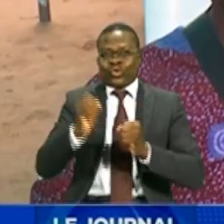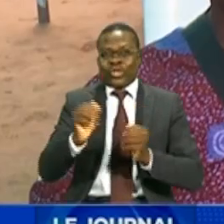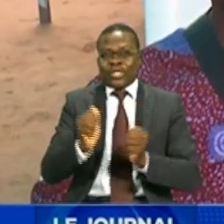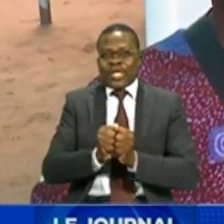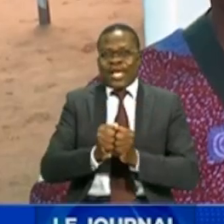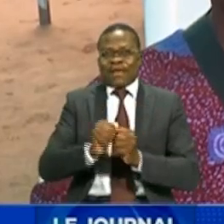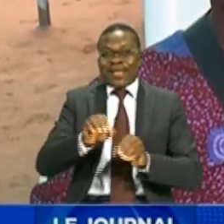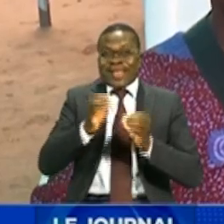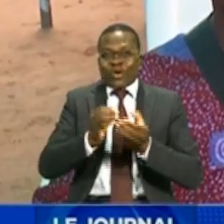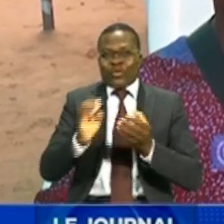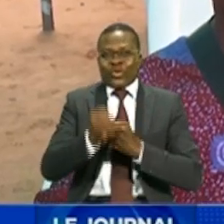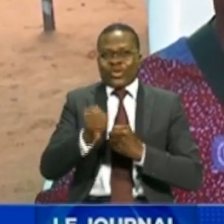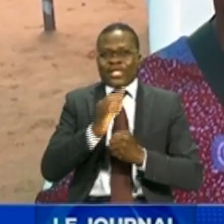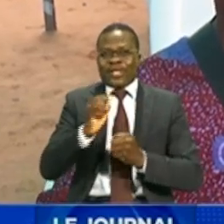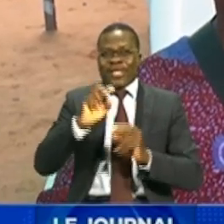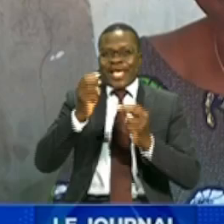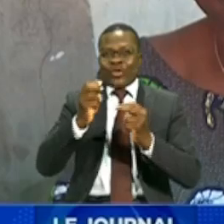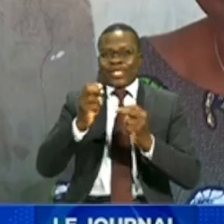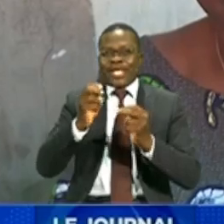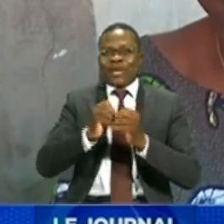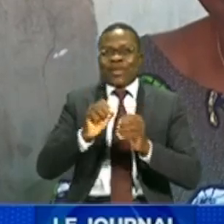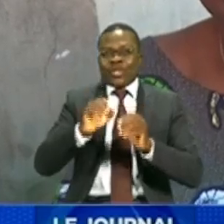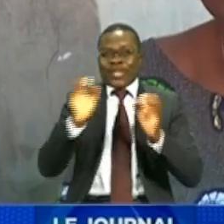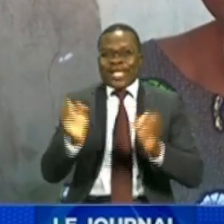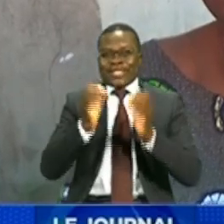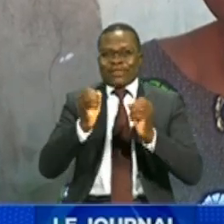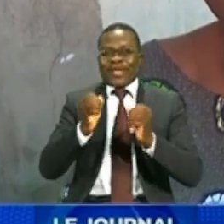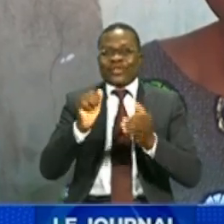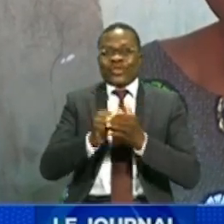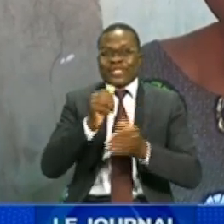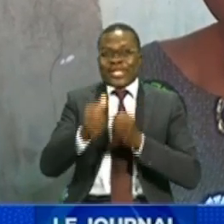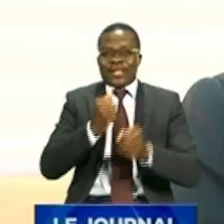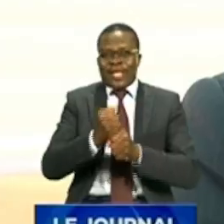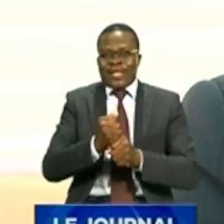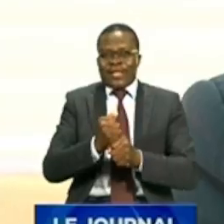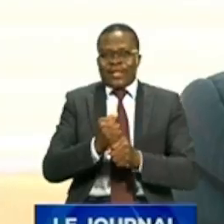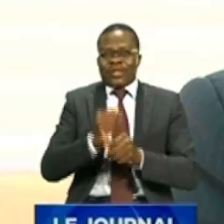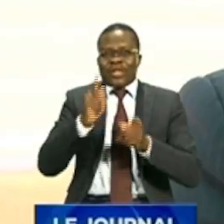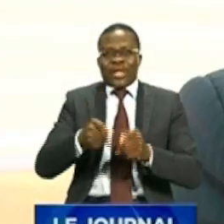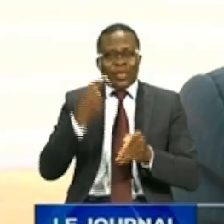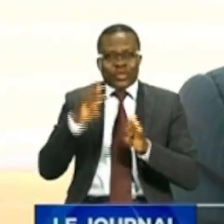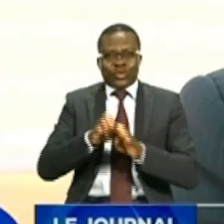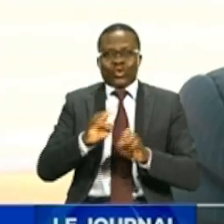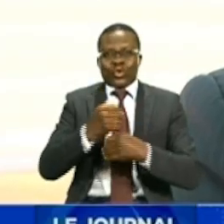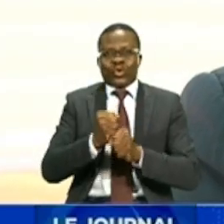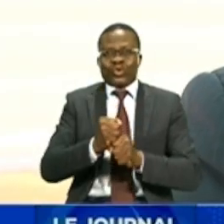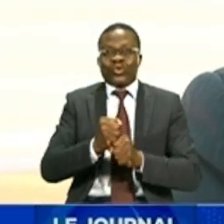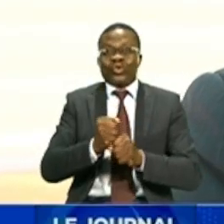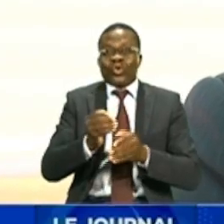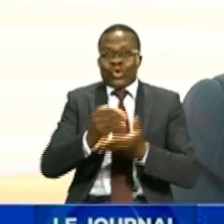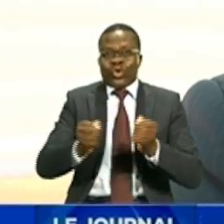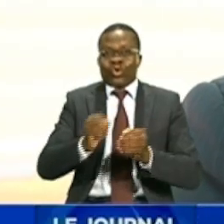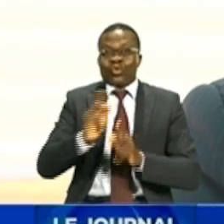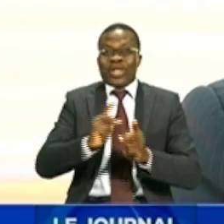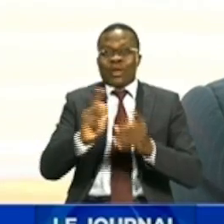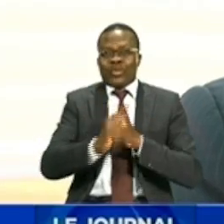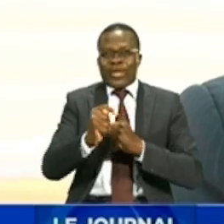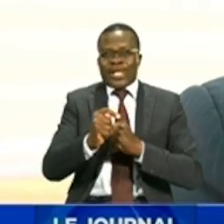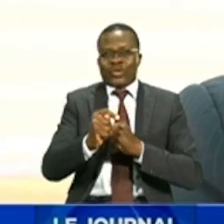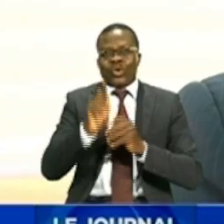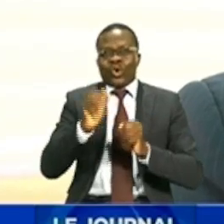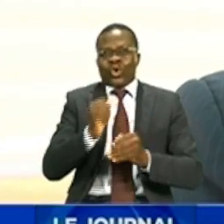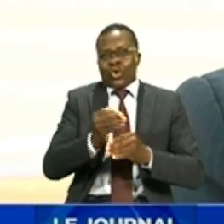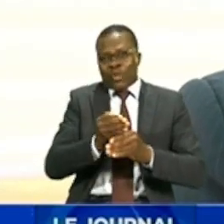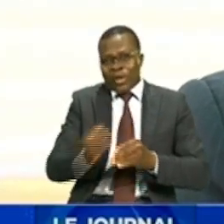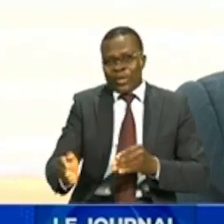avec la communauté est le thème de la célébration de cette année. Les personnes sourdes constituent une frange de la population qu'on ne peut pas